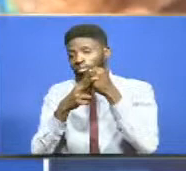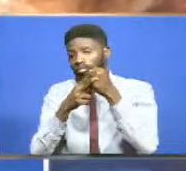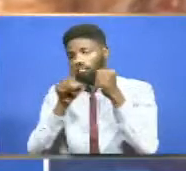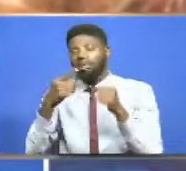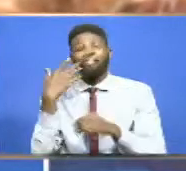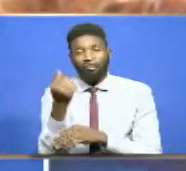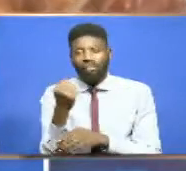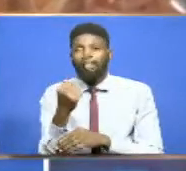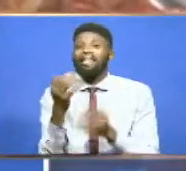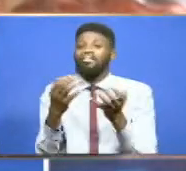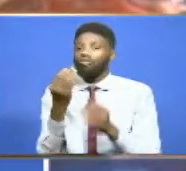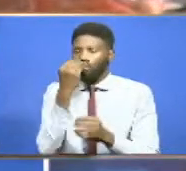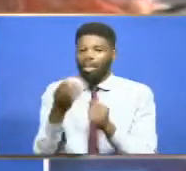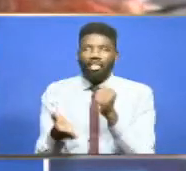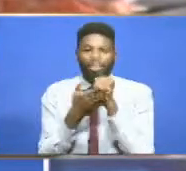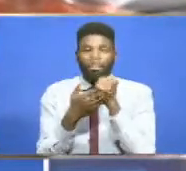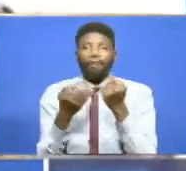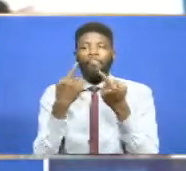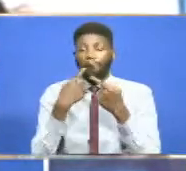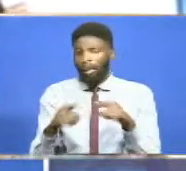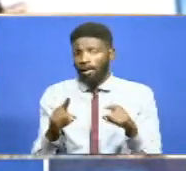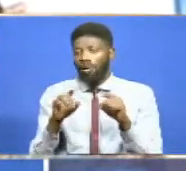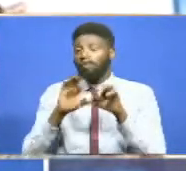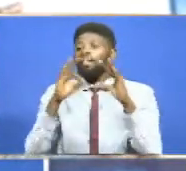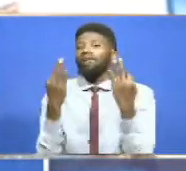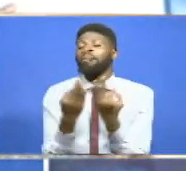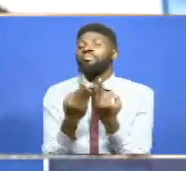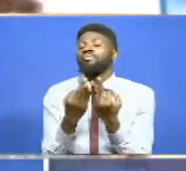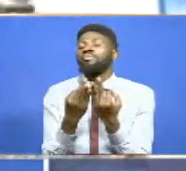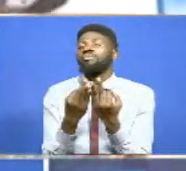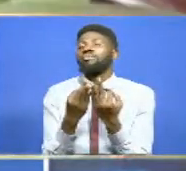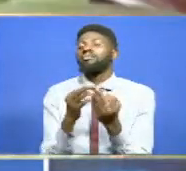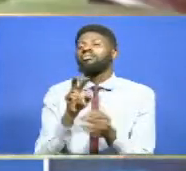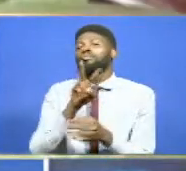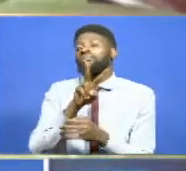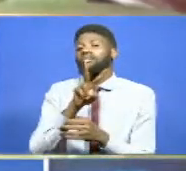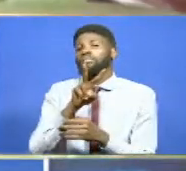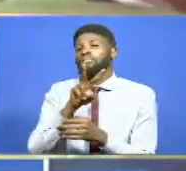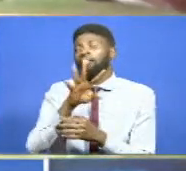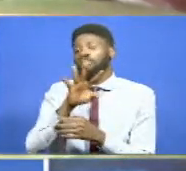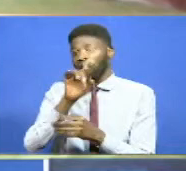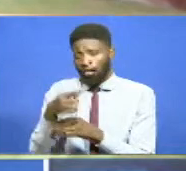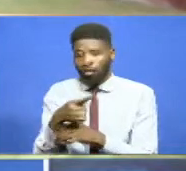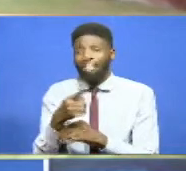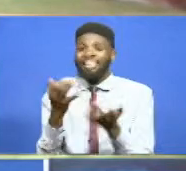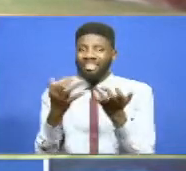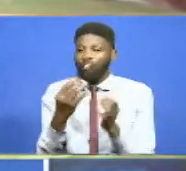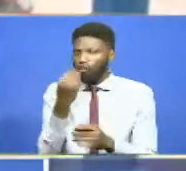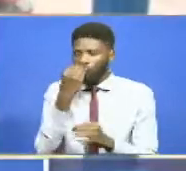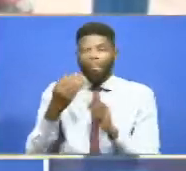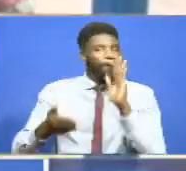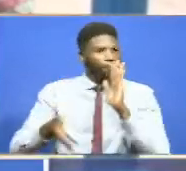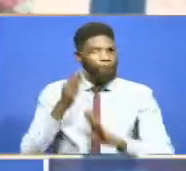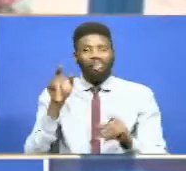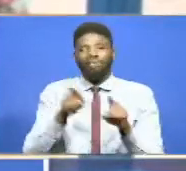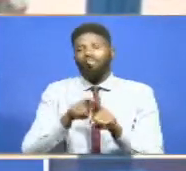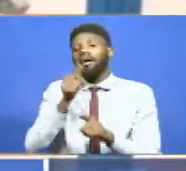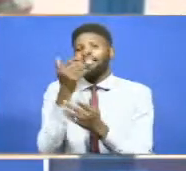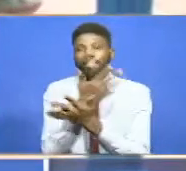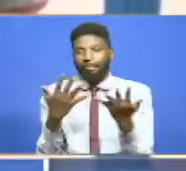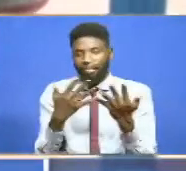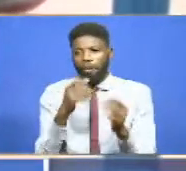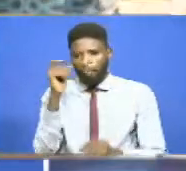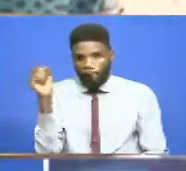familia 25,500 zikihitaji msaada huo kwa dharura pamoja na bidhaa nyinginezo kwa muda wa miezi